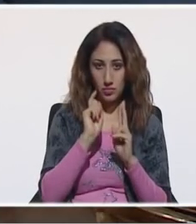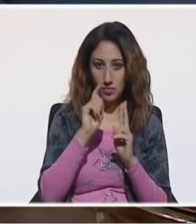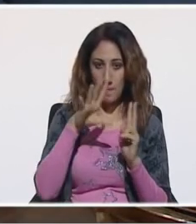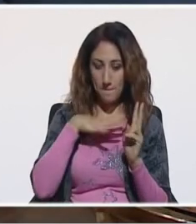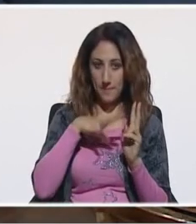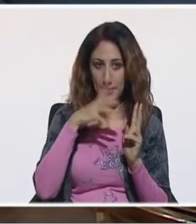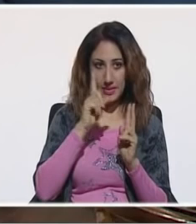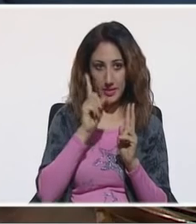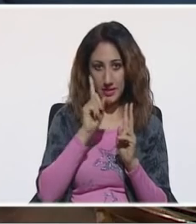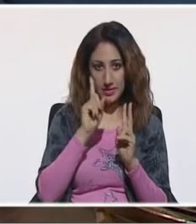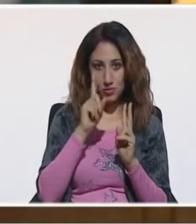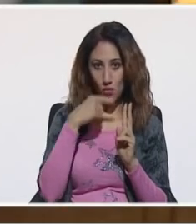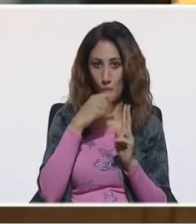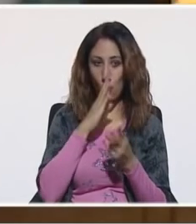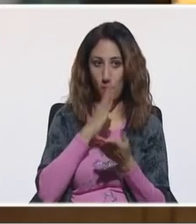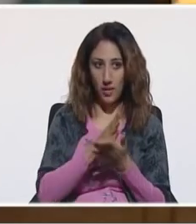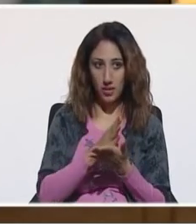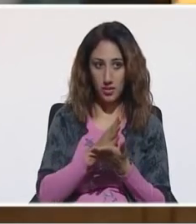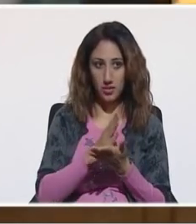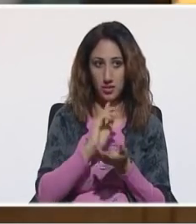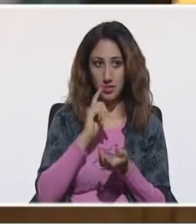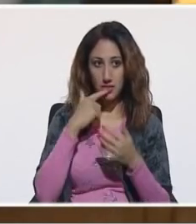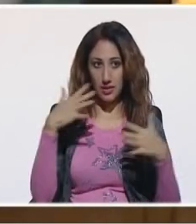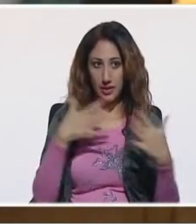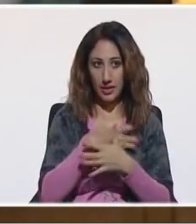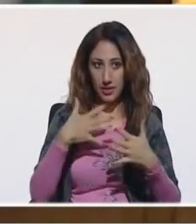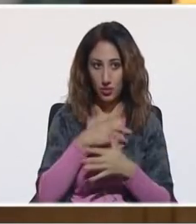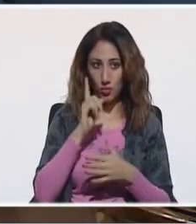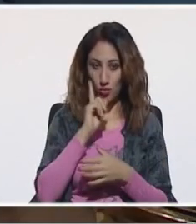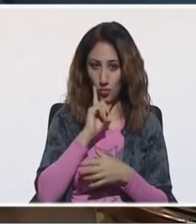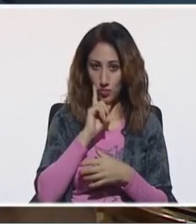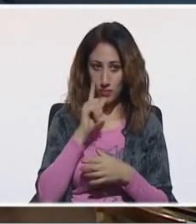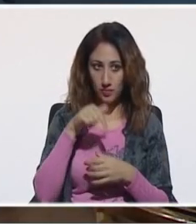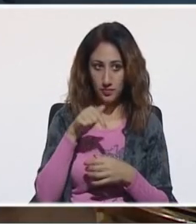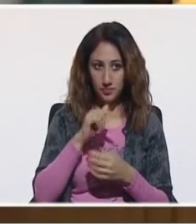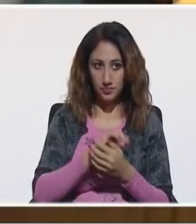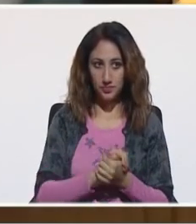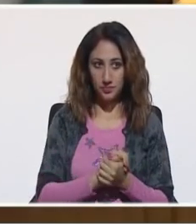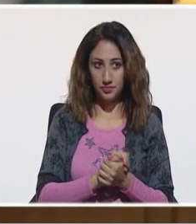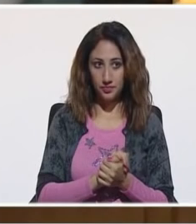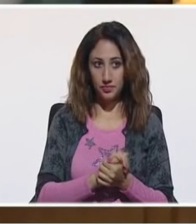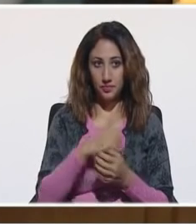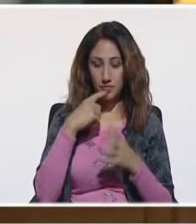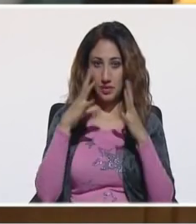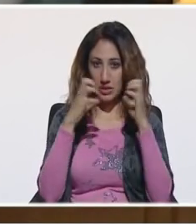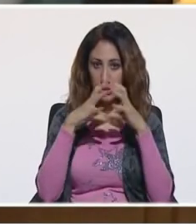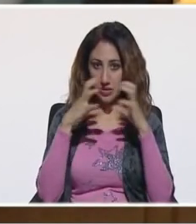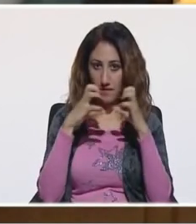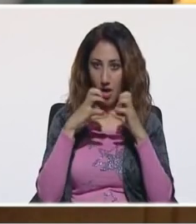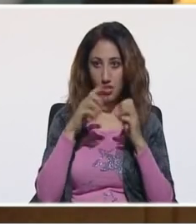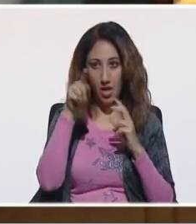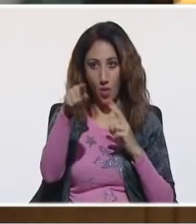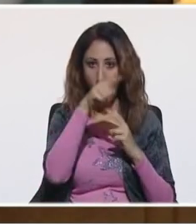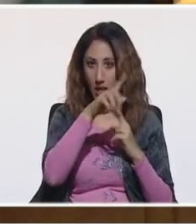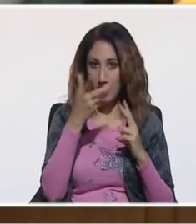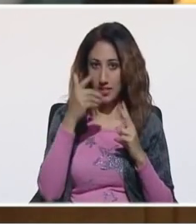سهير؟ ها، وتقولي الحقيقه والصراحه، احنا في عيد الام. مامي. هقولي حاجات صفات تقولي موجوده اكتر عند رانيا ولا